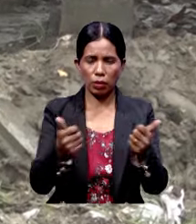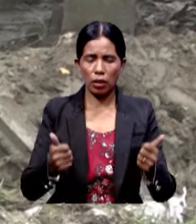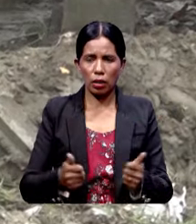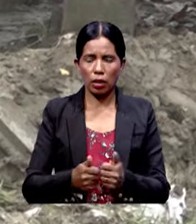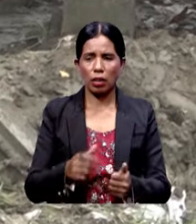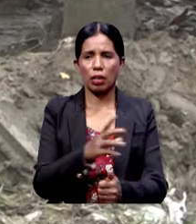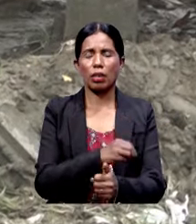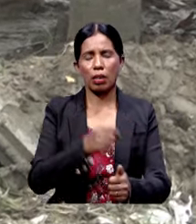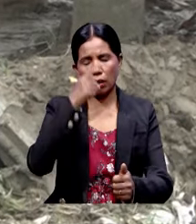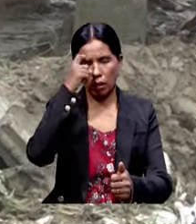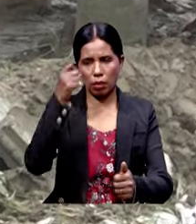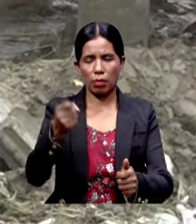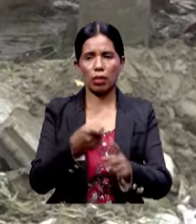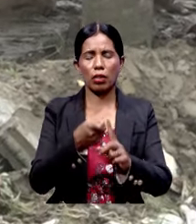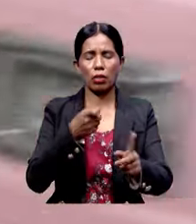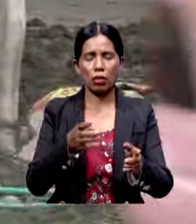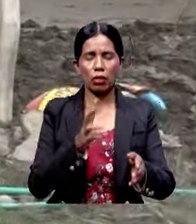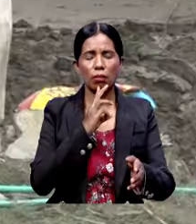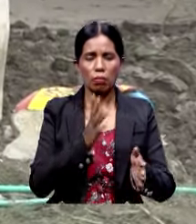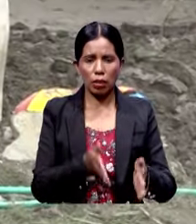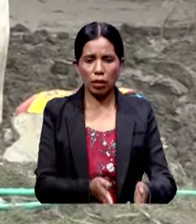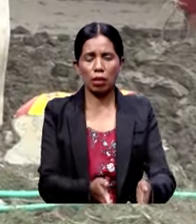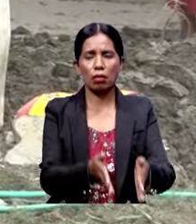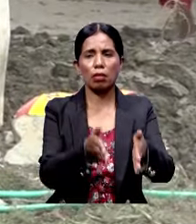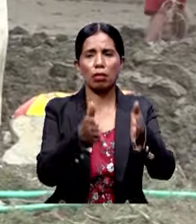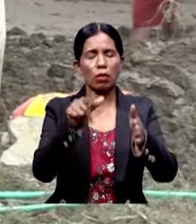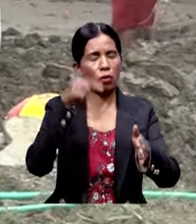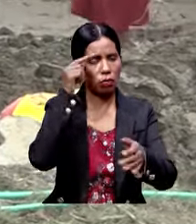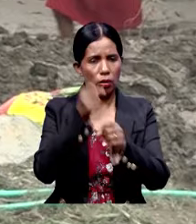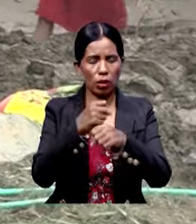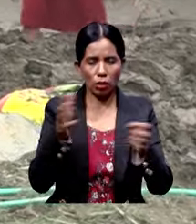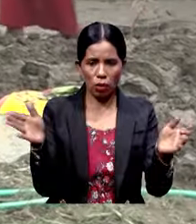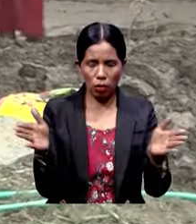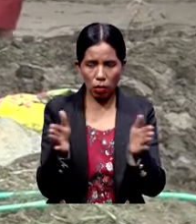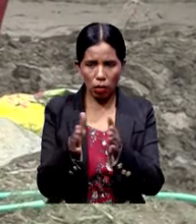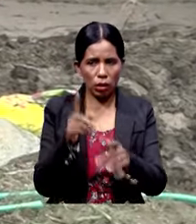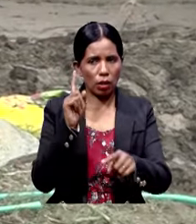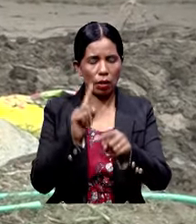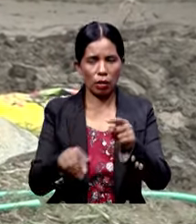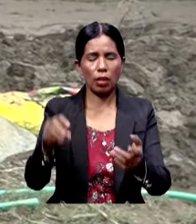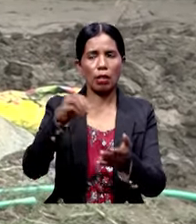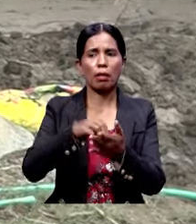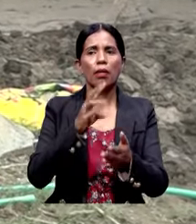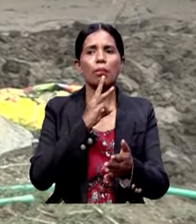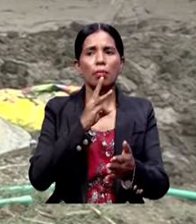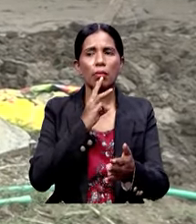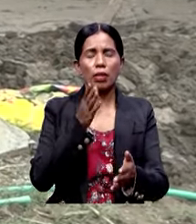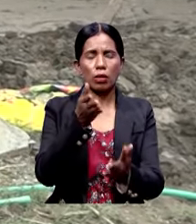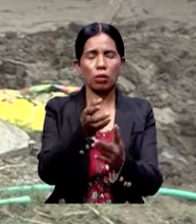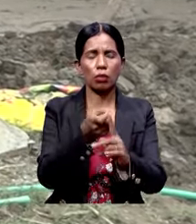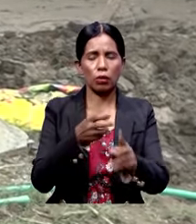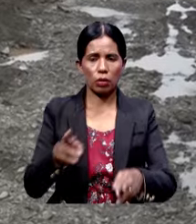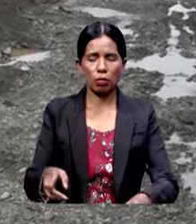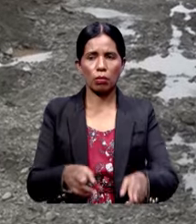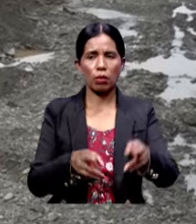Alessio tambah impacto husi valeta kadrinazen nebe governo haloklot liu nune labele akumula be nebe tung husi mota ho